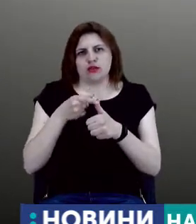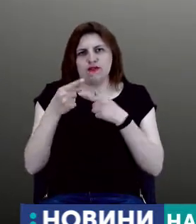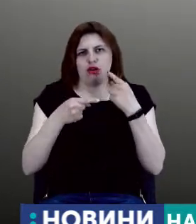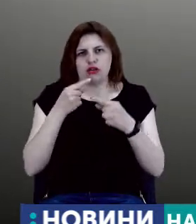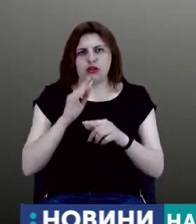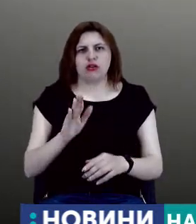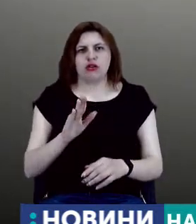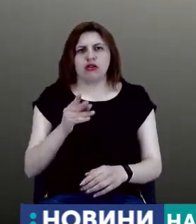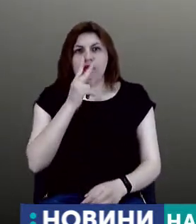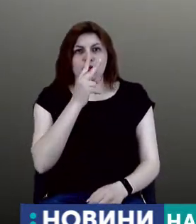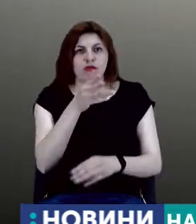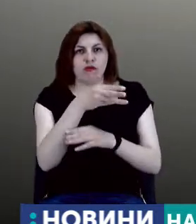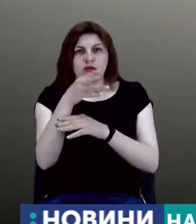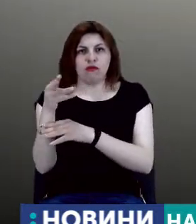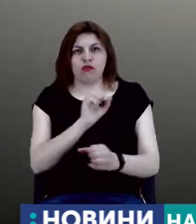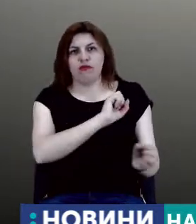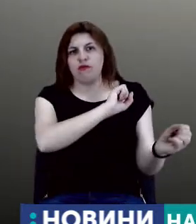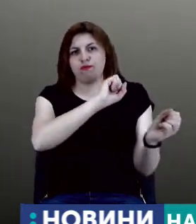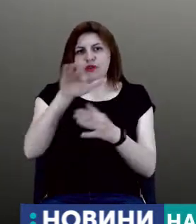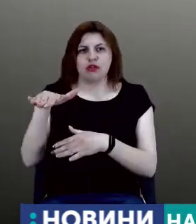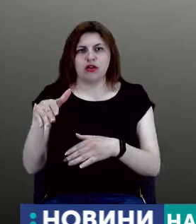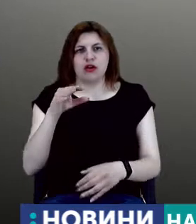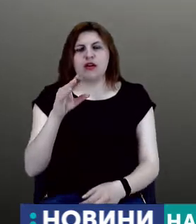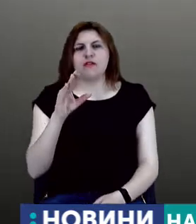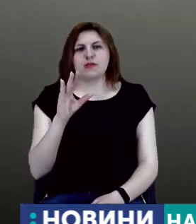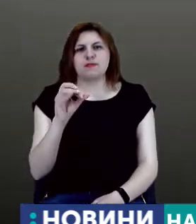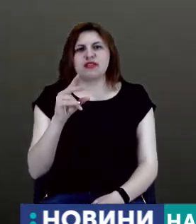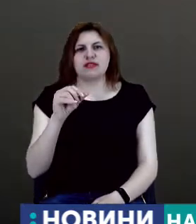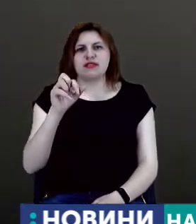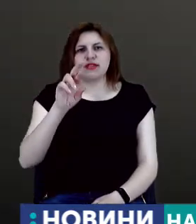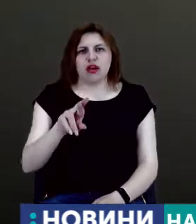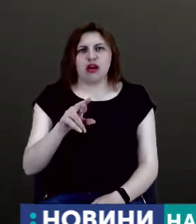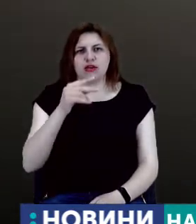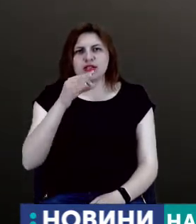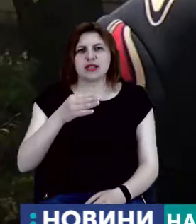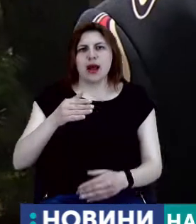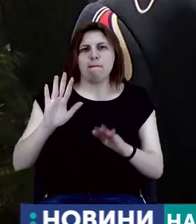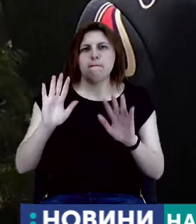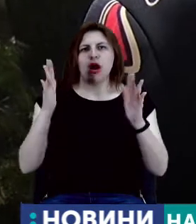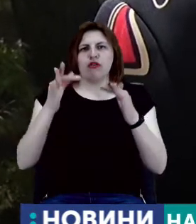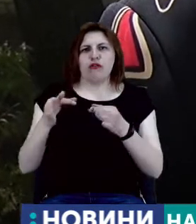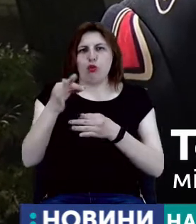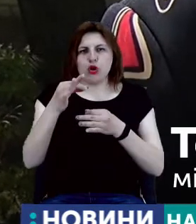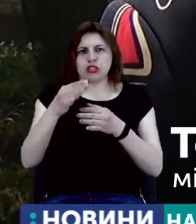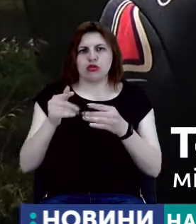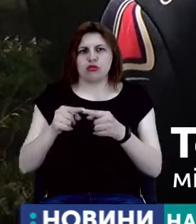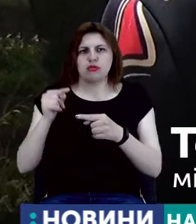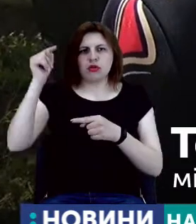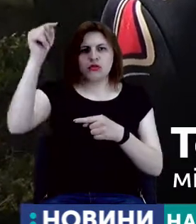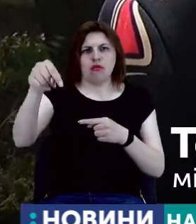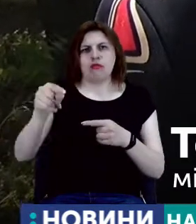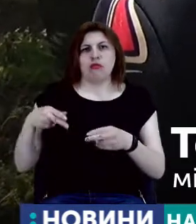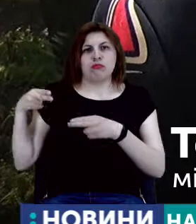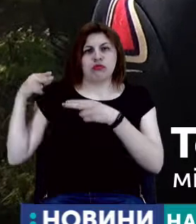на одному з несанкціонованих сміттєзвалищ за парковим озером на околиці Сєвєродонецька. Приїжджають на машинах,